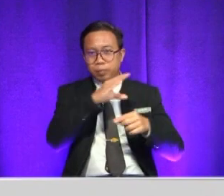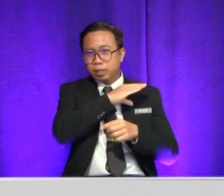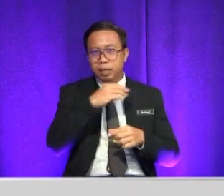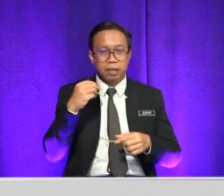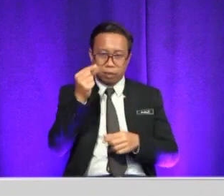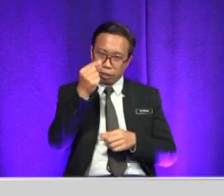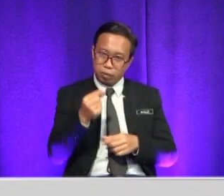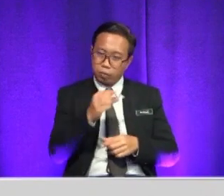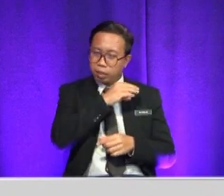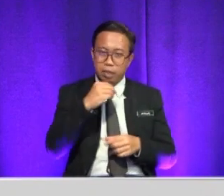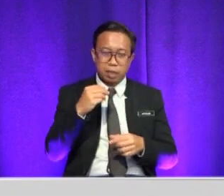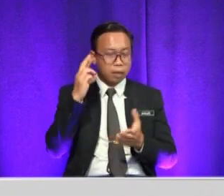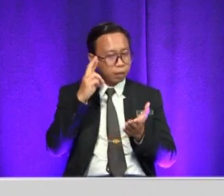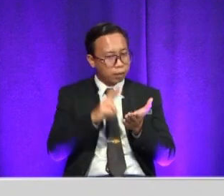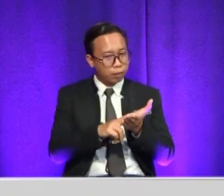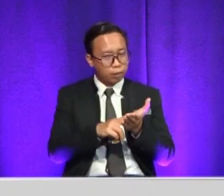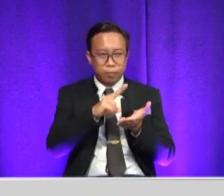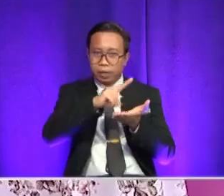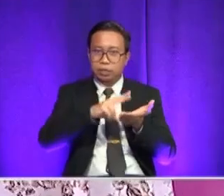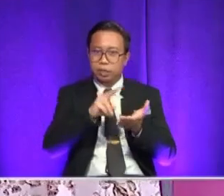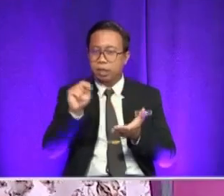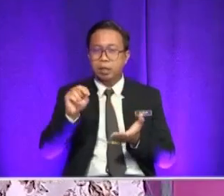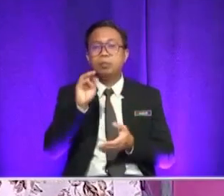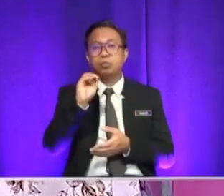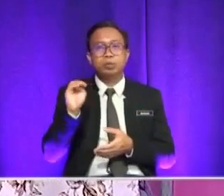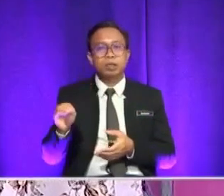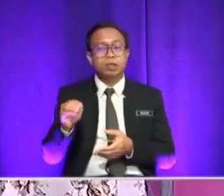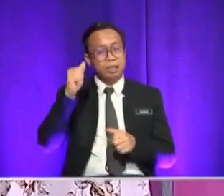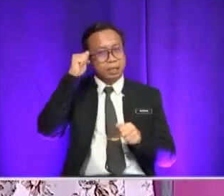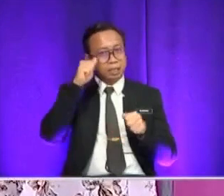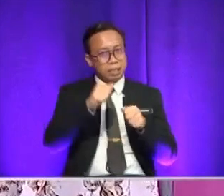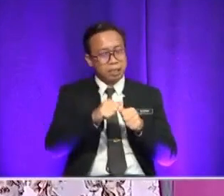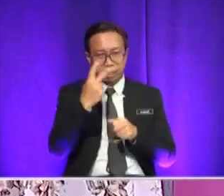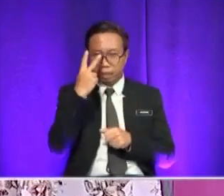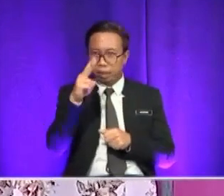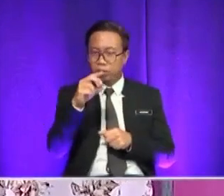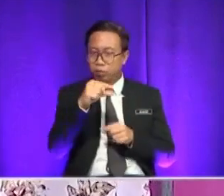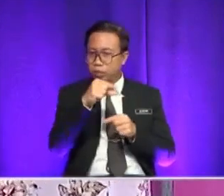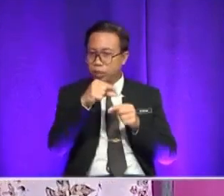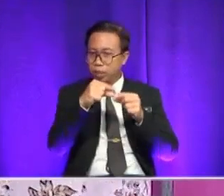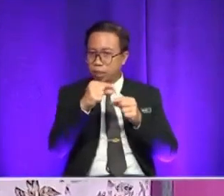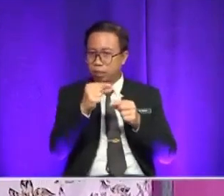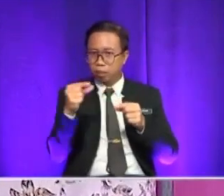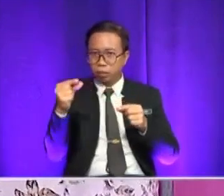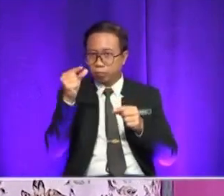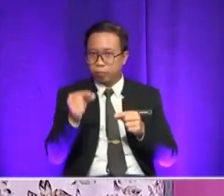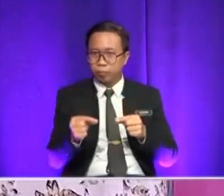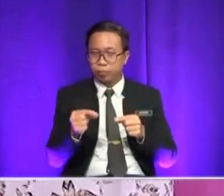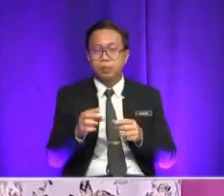rekodkan bacaan. Okey. Jadi dekat sini murid kena ingat perhatikan jarum dan rekodkan